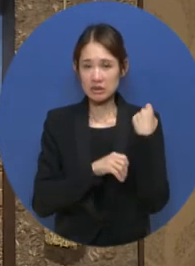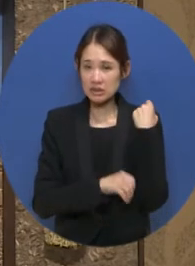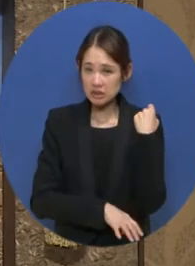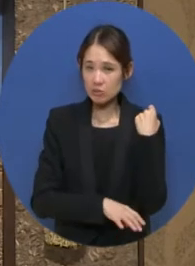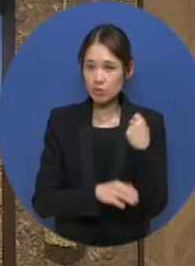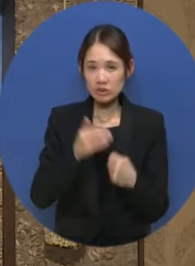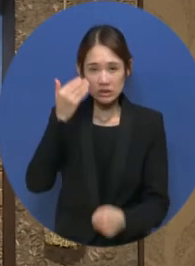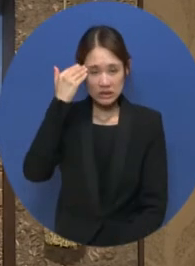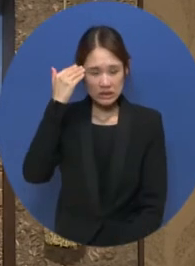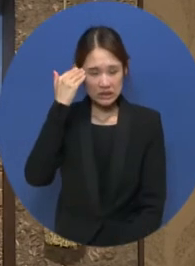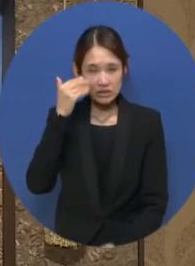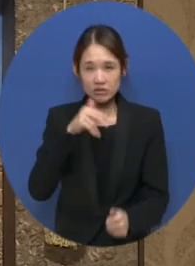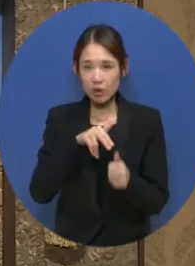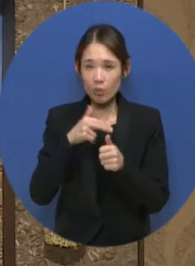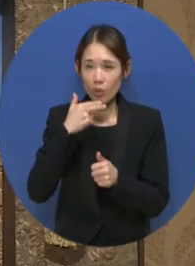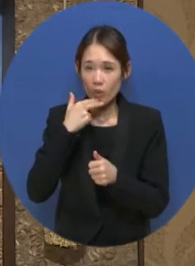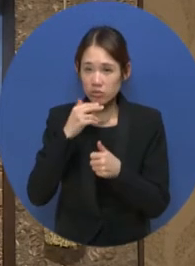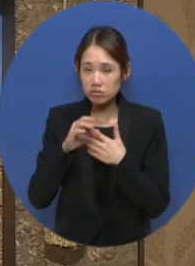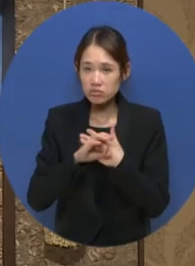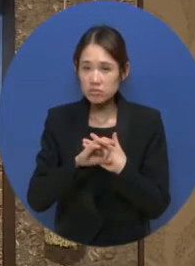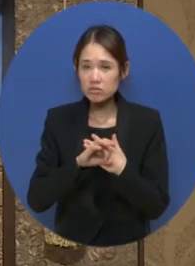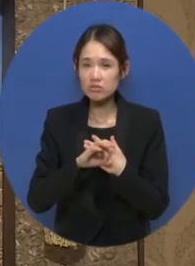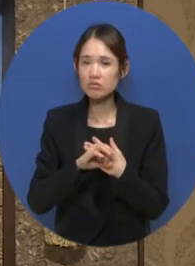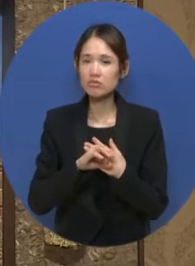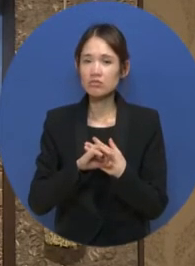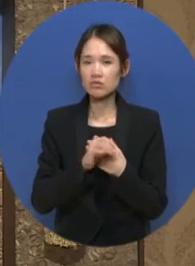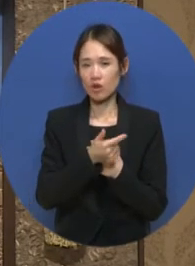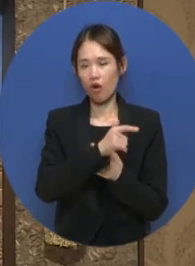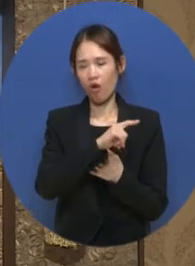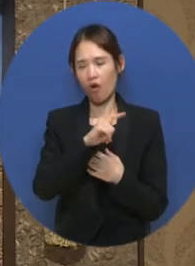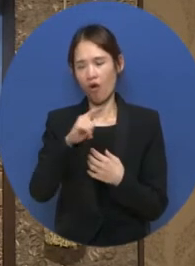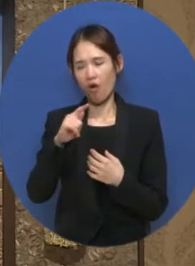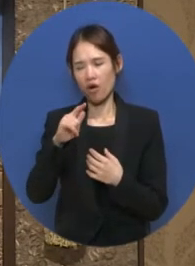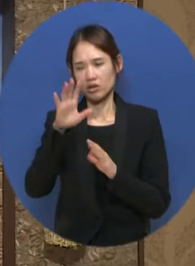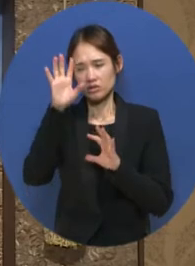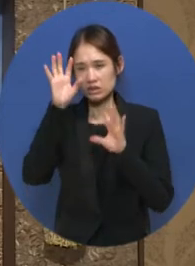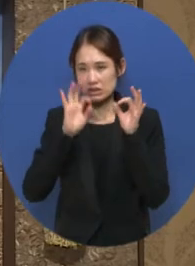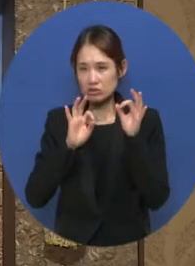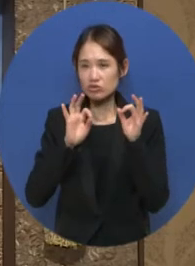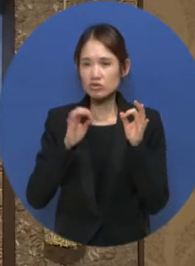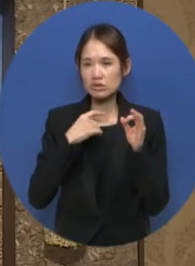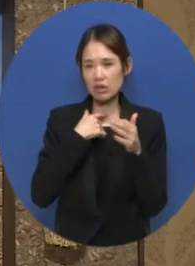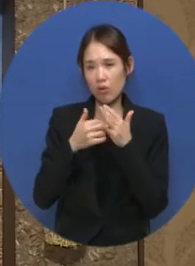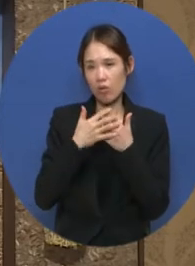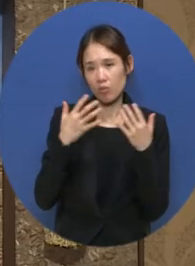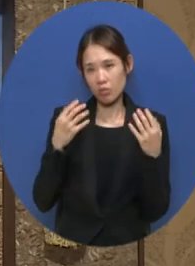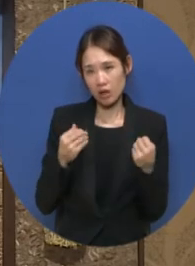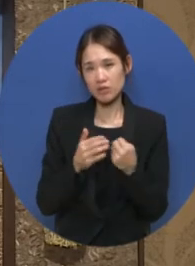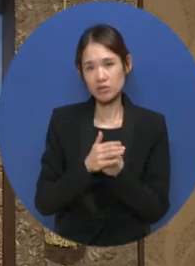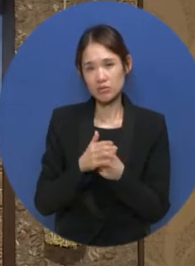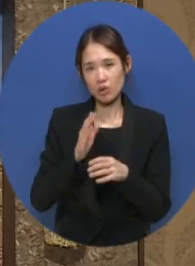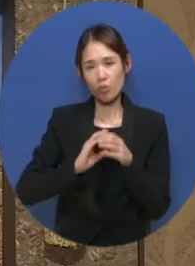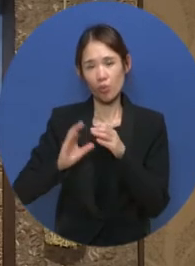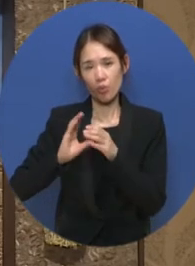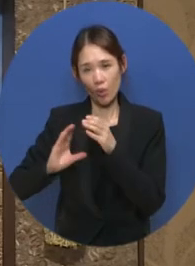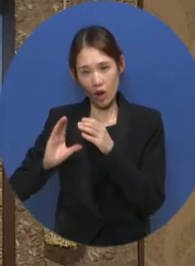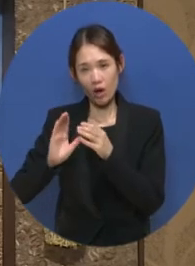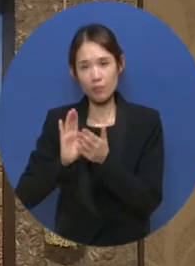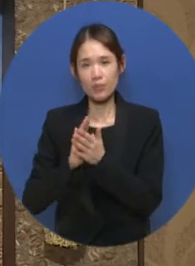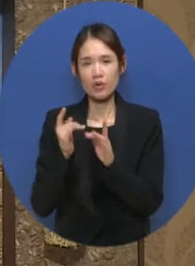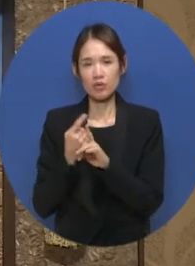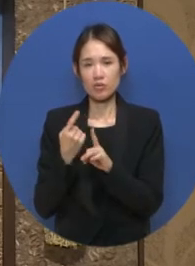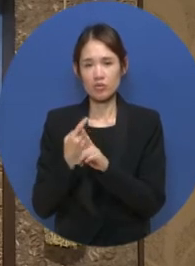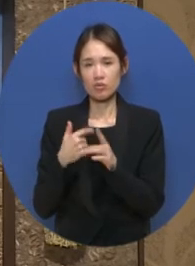지식과 정보들이 없으면 아무래도 여러 가지 오류를 범하는 경우들이 사실은 않기 때문에 이런 것들을 보안하기 위해서 히